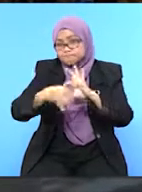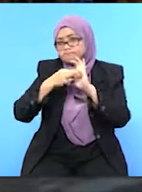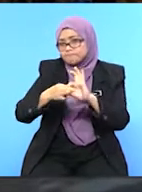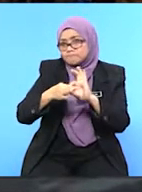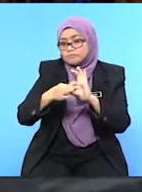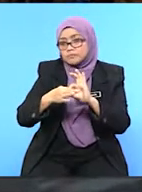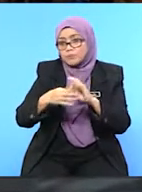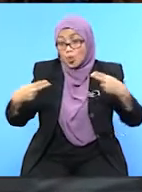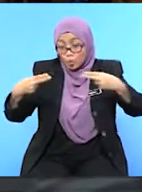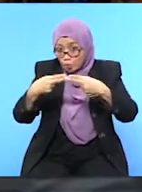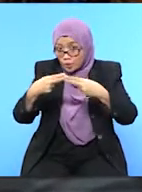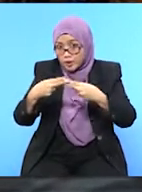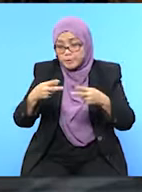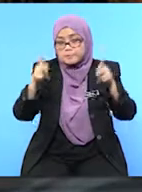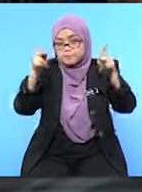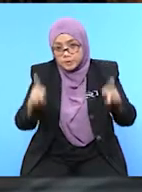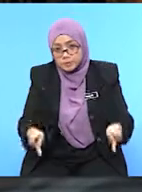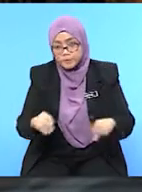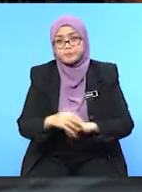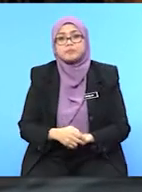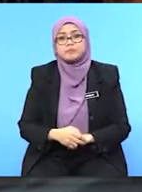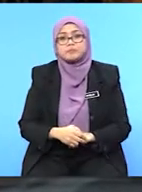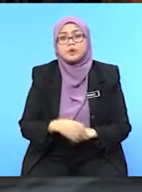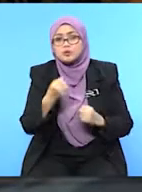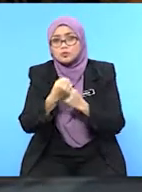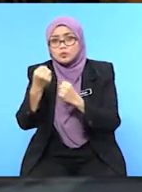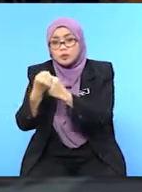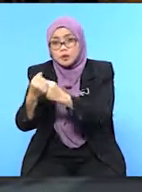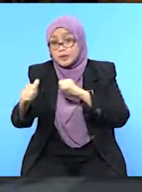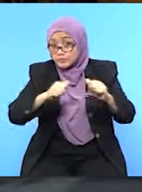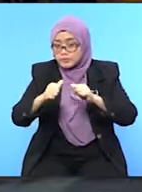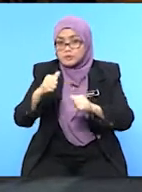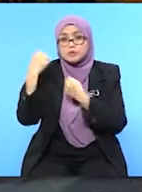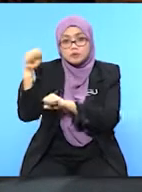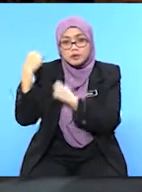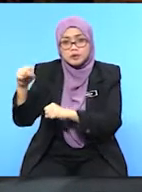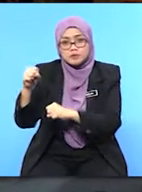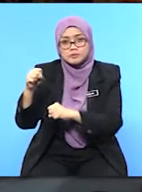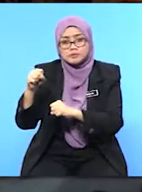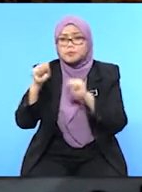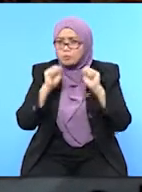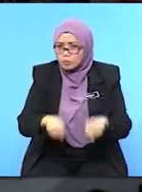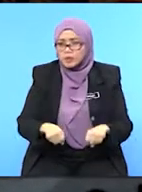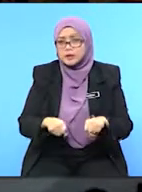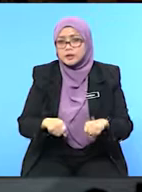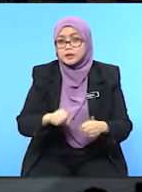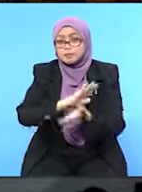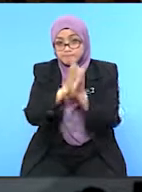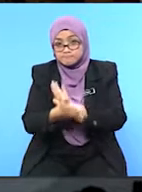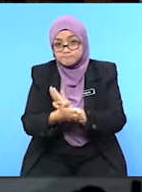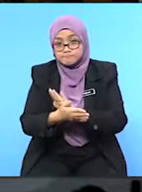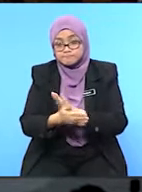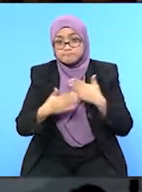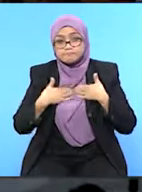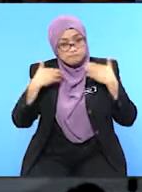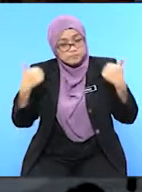sebagai kaum ya pernyataan kerjasama dan suku ngenca dapetin disukai akan dapat meningkatkan tahap kesehatan